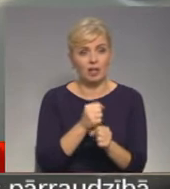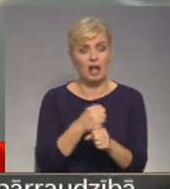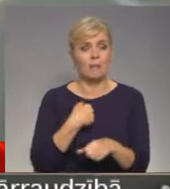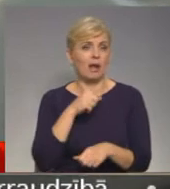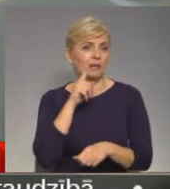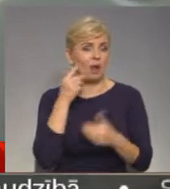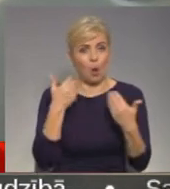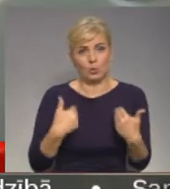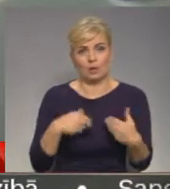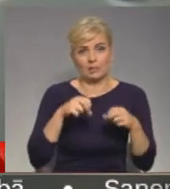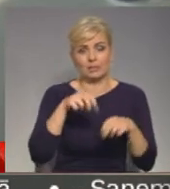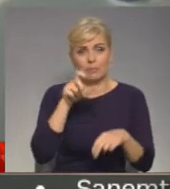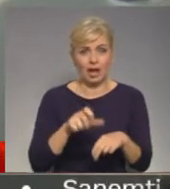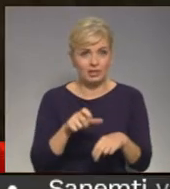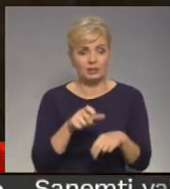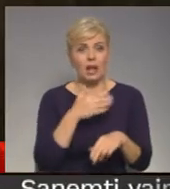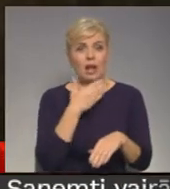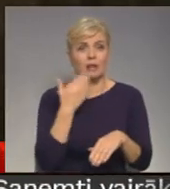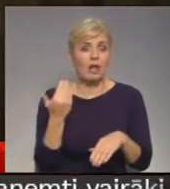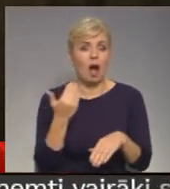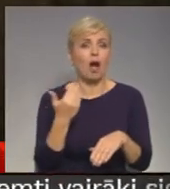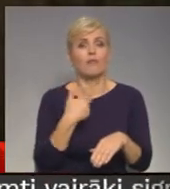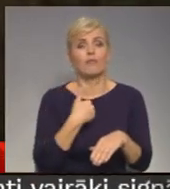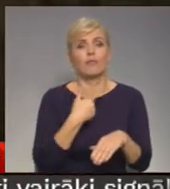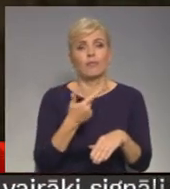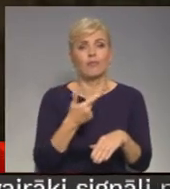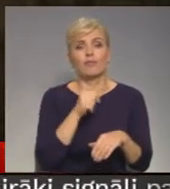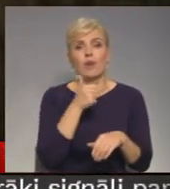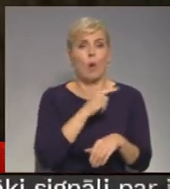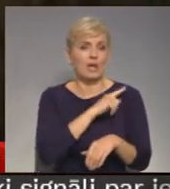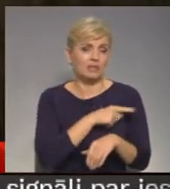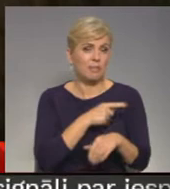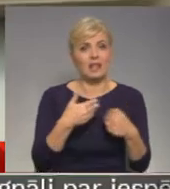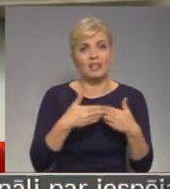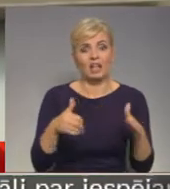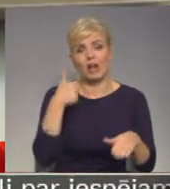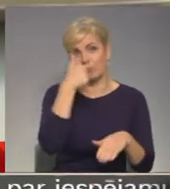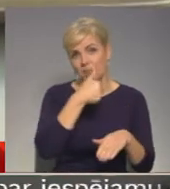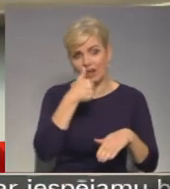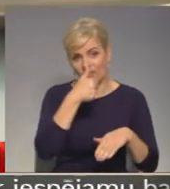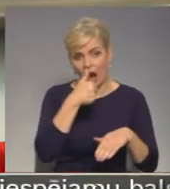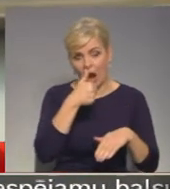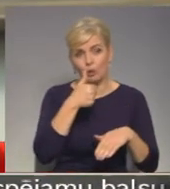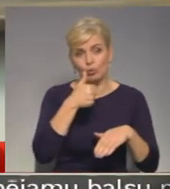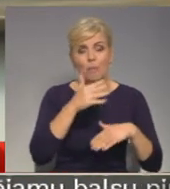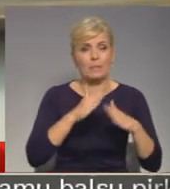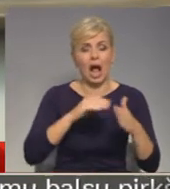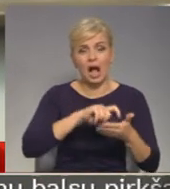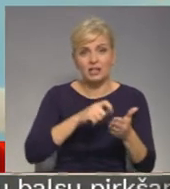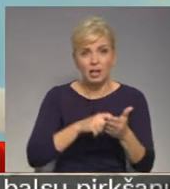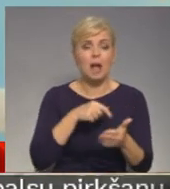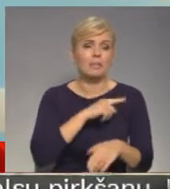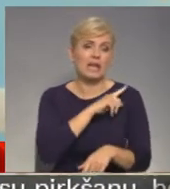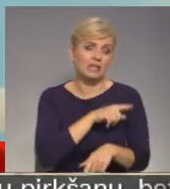jaunam speciālistam, man nav tās rocības atvērt savu privātu praksi, un tāpēc tā bija tāda laba iespēja nākt šeit un